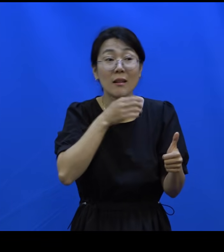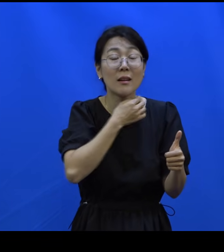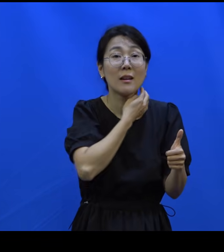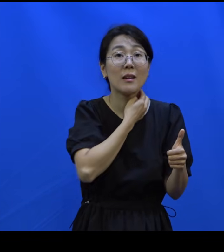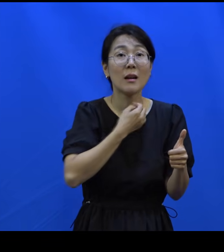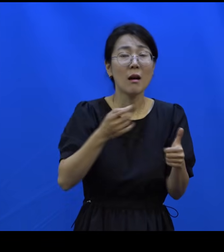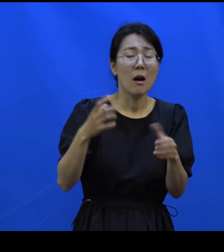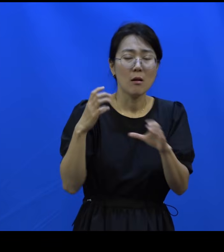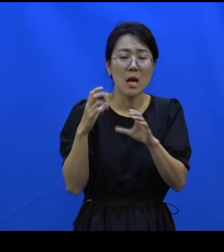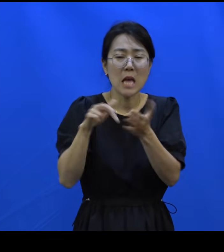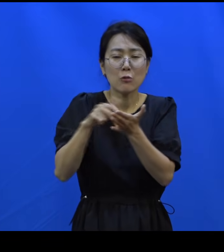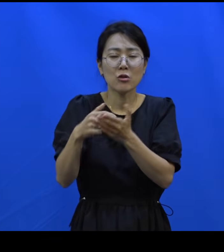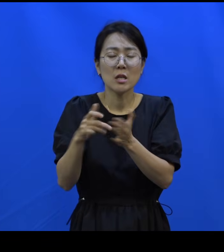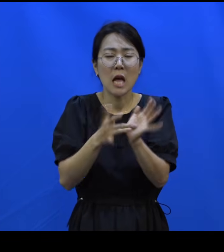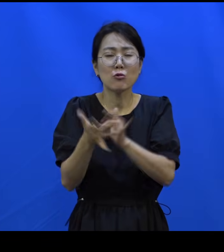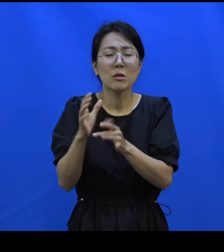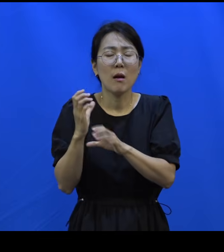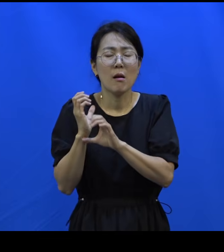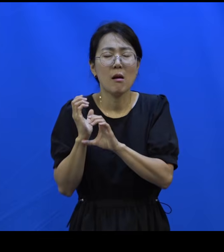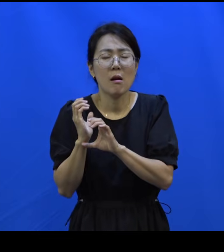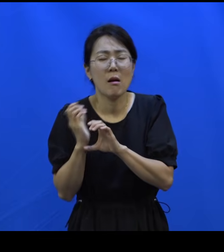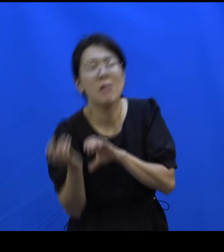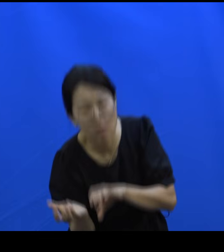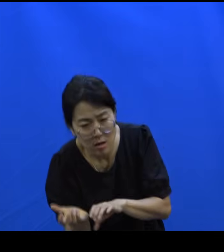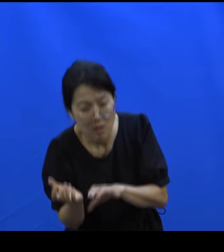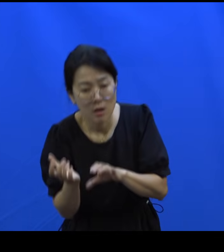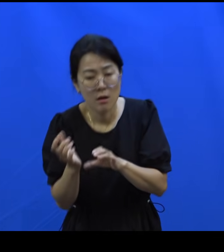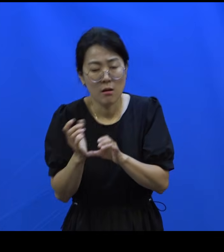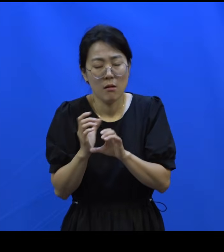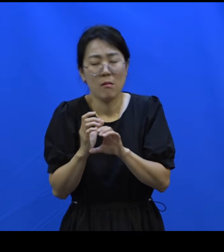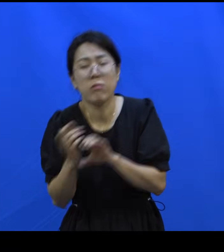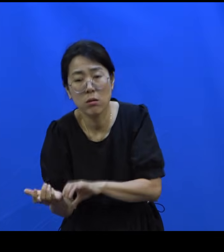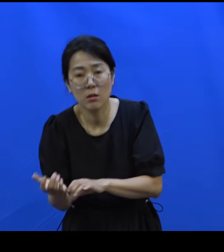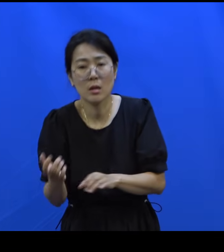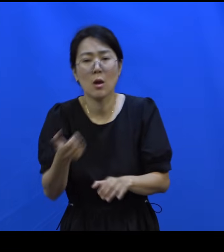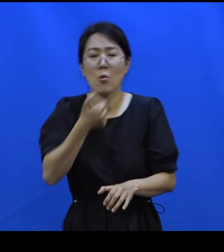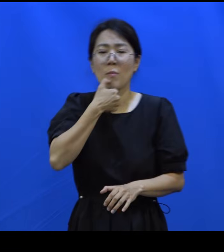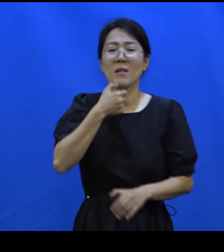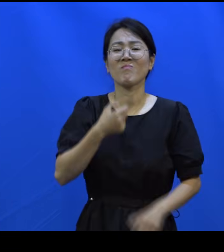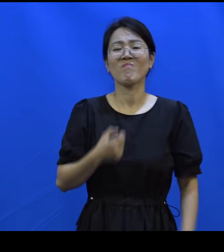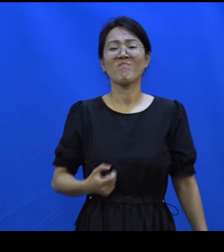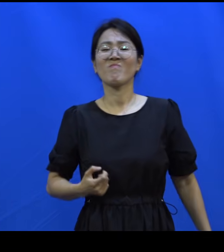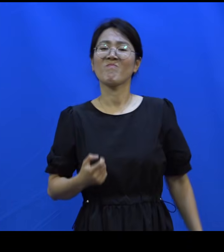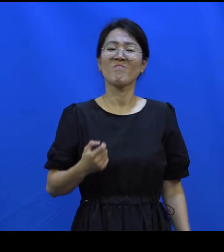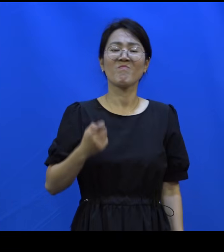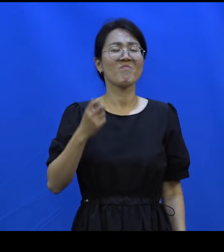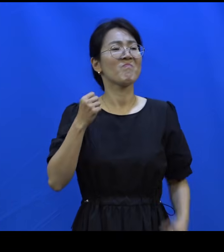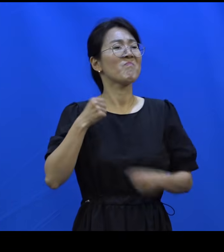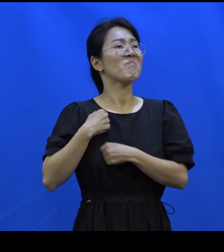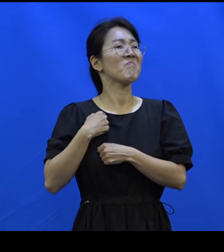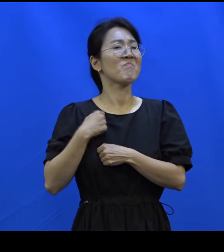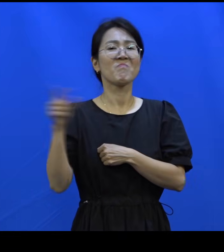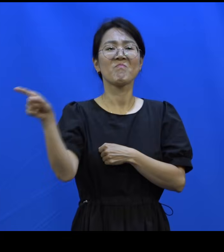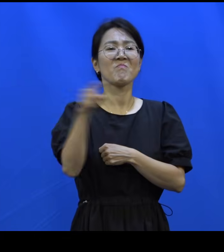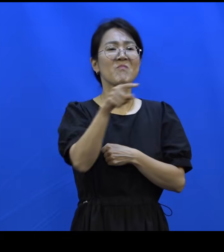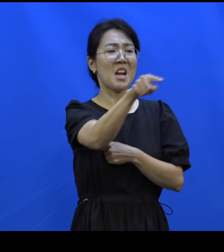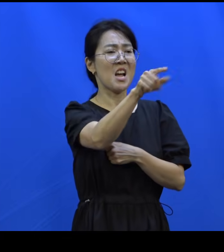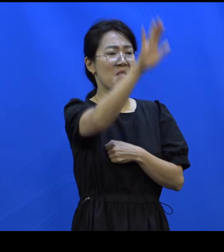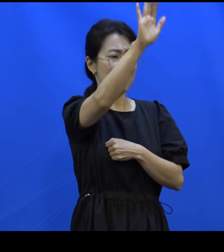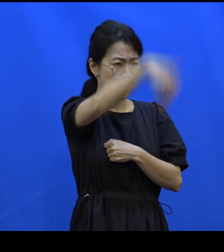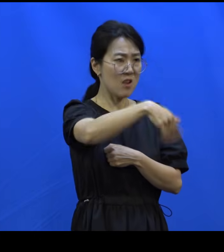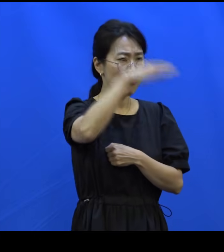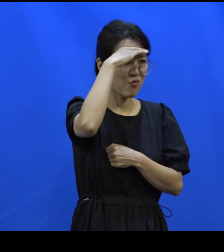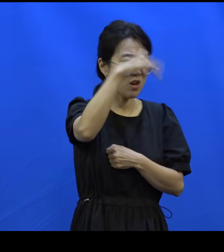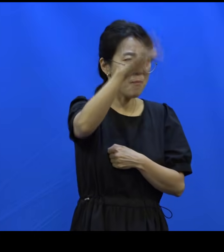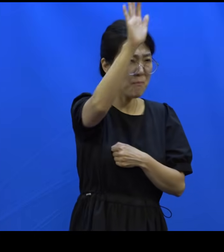쓰러지니까 도무지 안 되겠다 생각이 들어서 로마의 병정이 그 군중들 가운데 한 사람을 끄집어내어서 예수님의 십자가를 대신 지게 했어요. 그 사람이